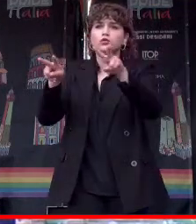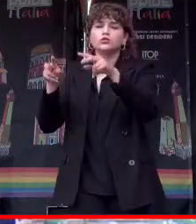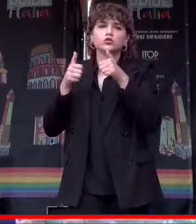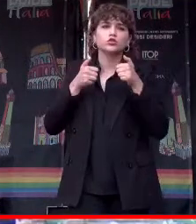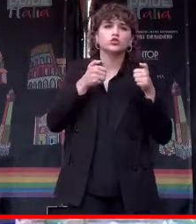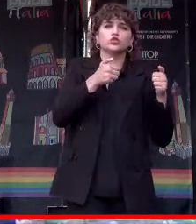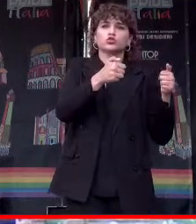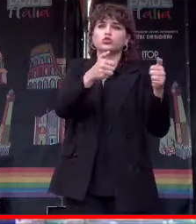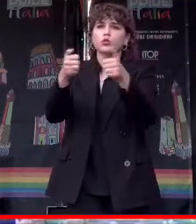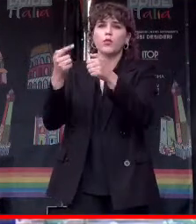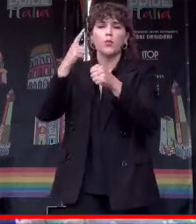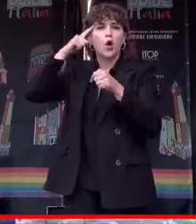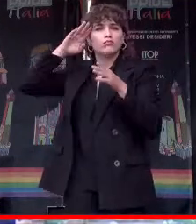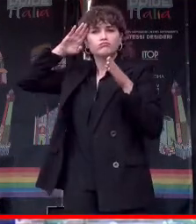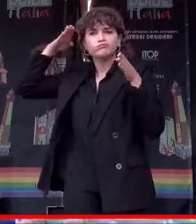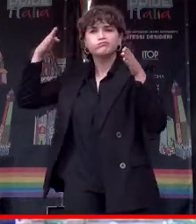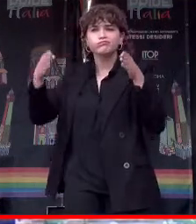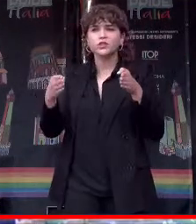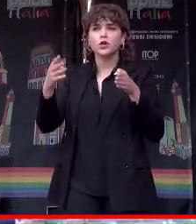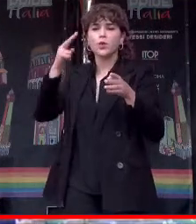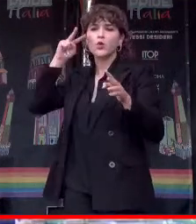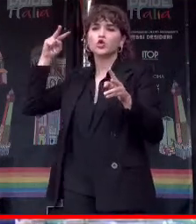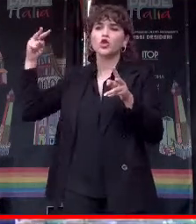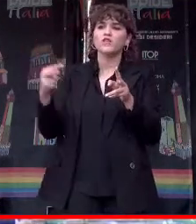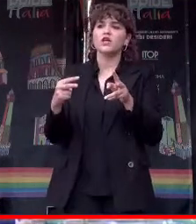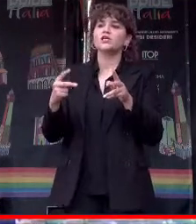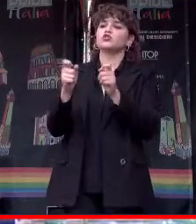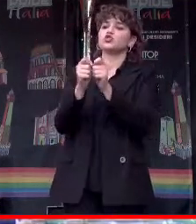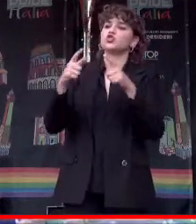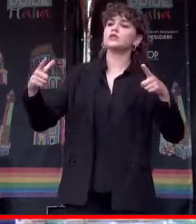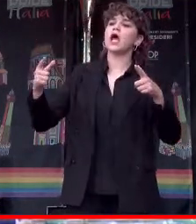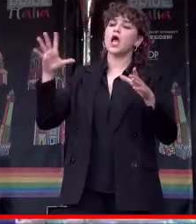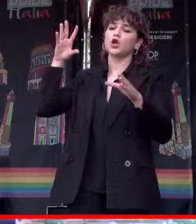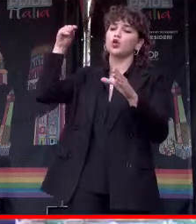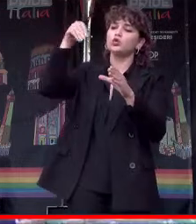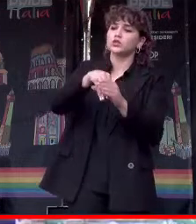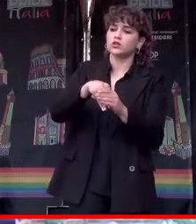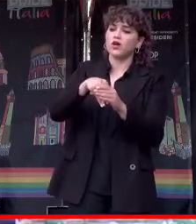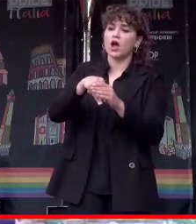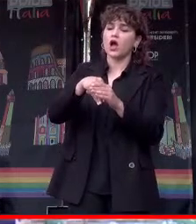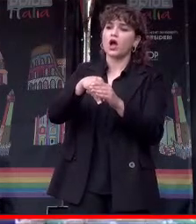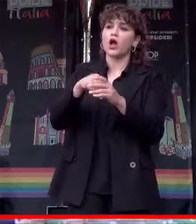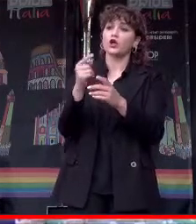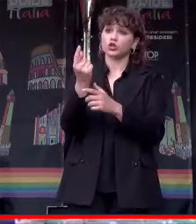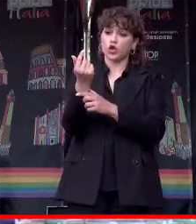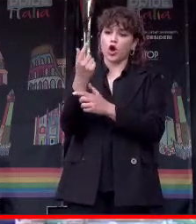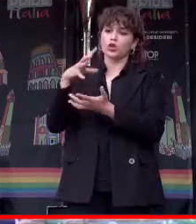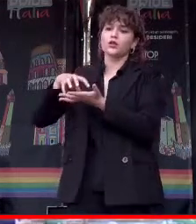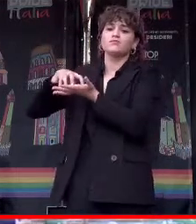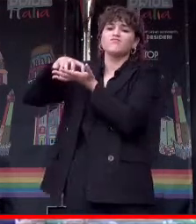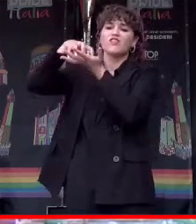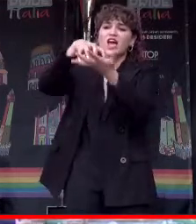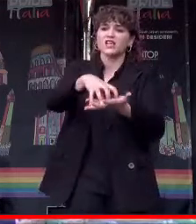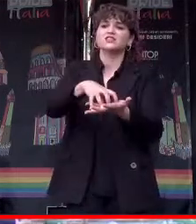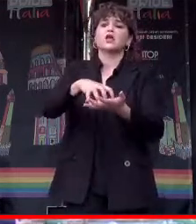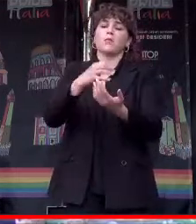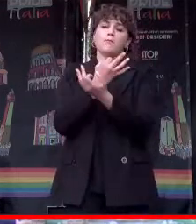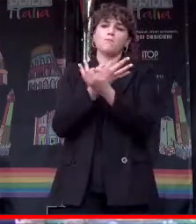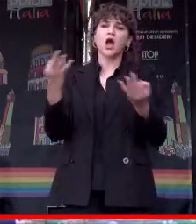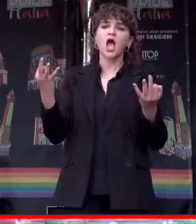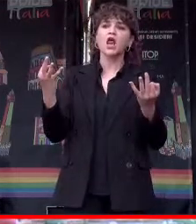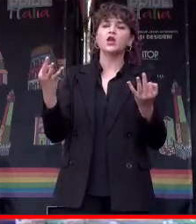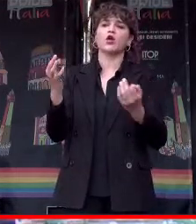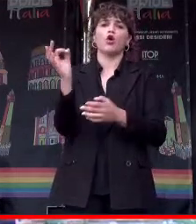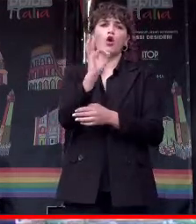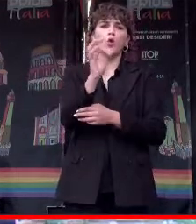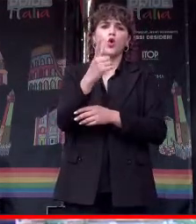su quello sguardo di città inclusiva riesca a far investire quei soldi una volta e per tutte, che non si debba tornare ad